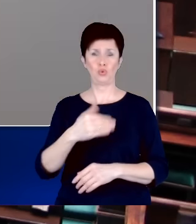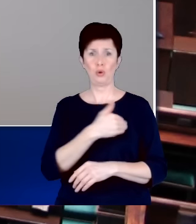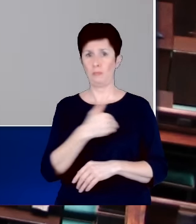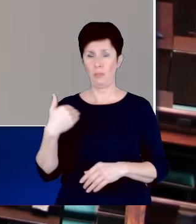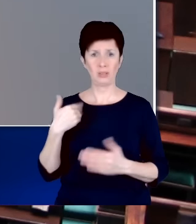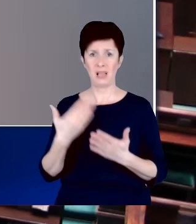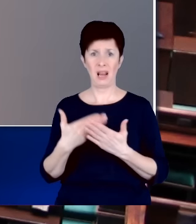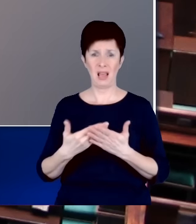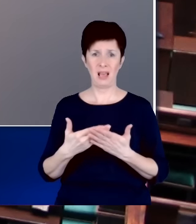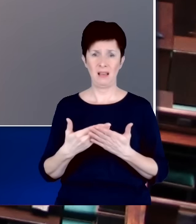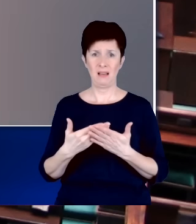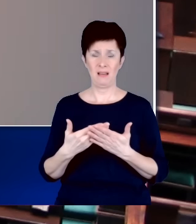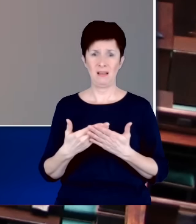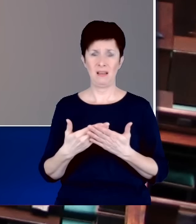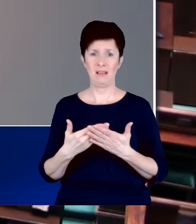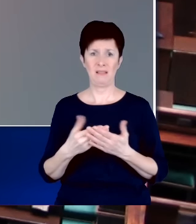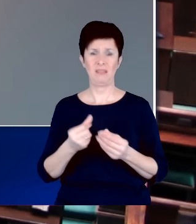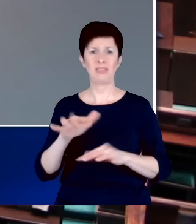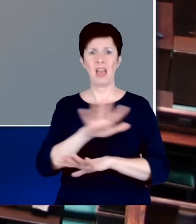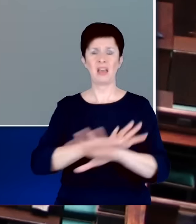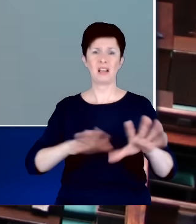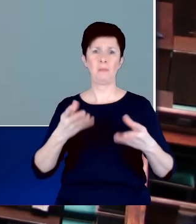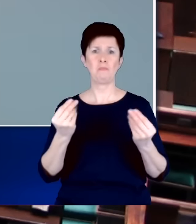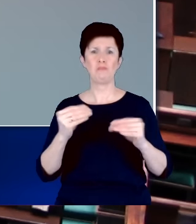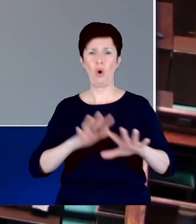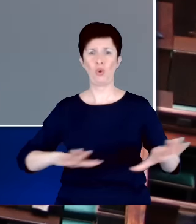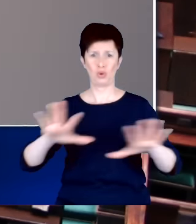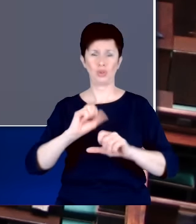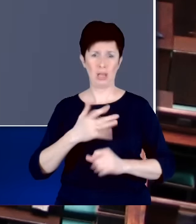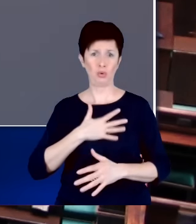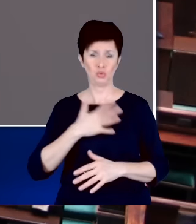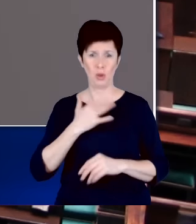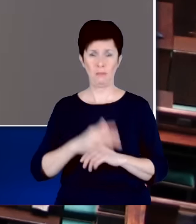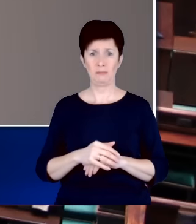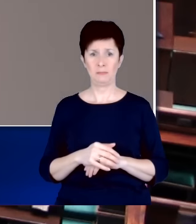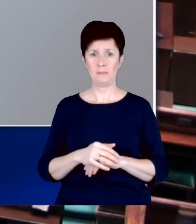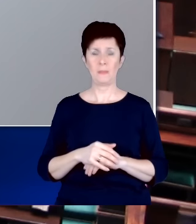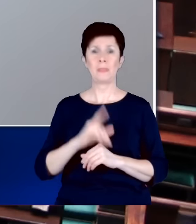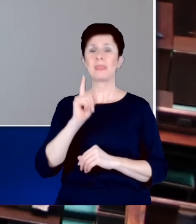teren podmoku jest to bardzo mocno odczuwalne. Więc po pierwsze walczymy o to,